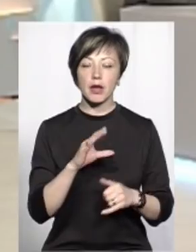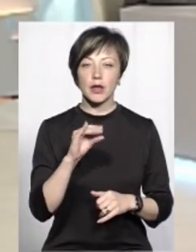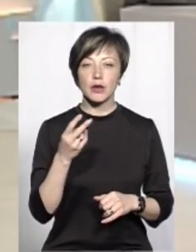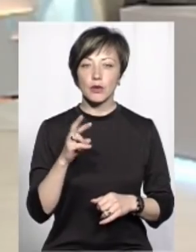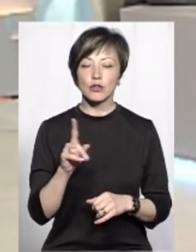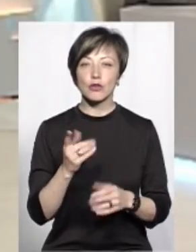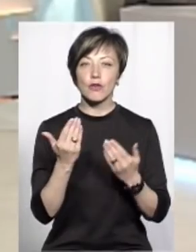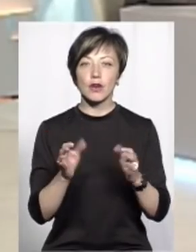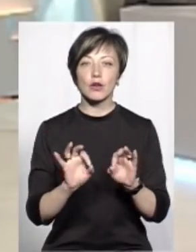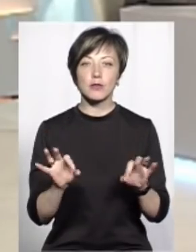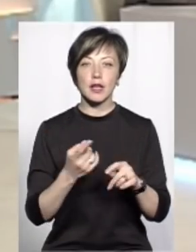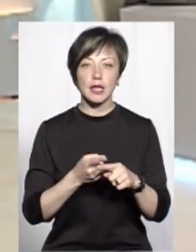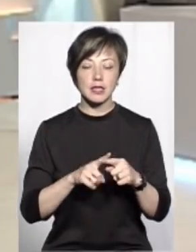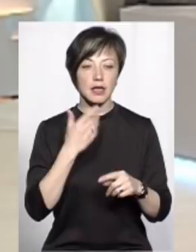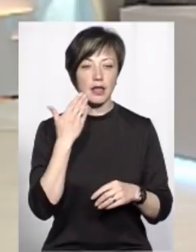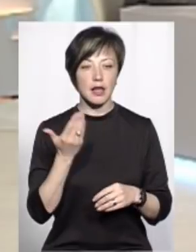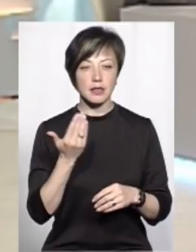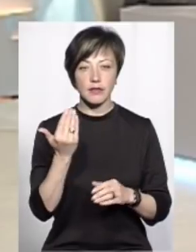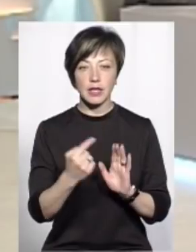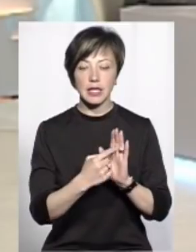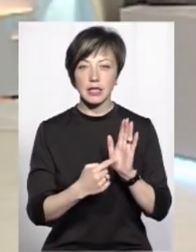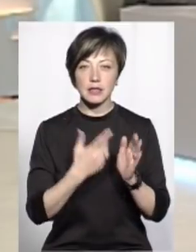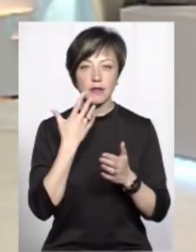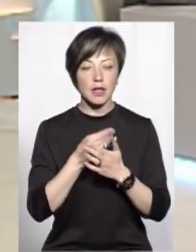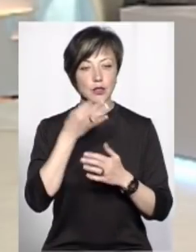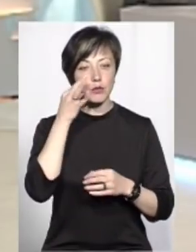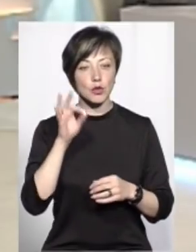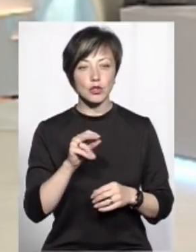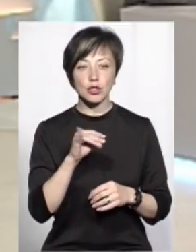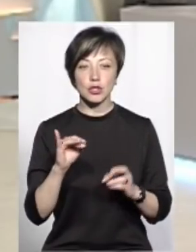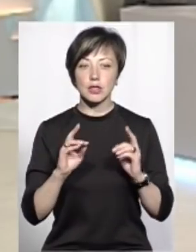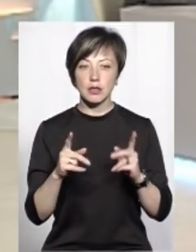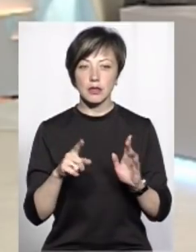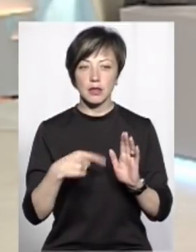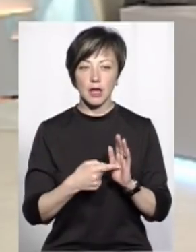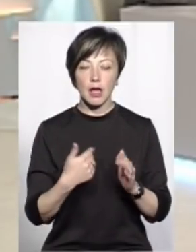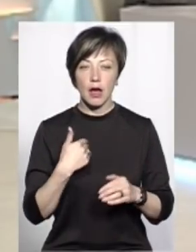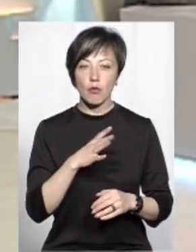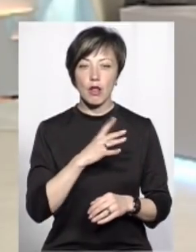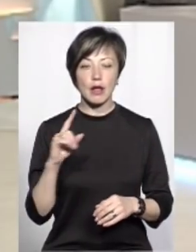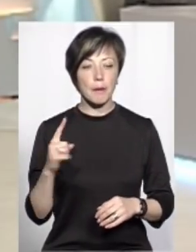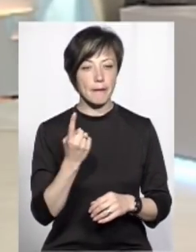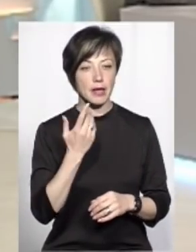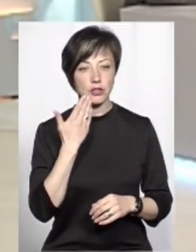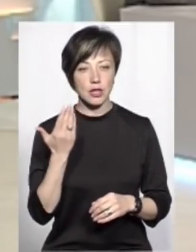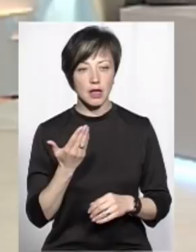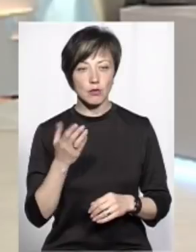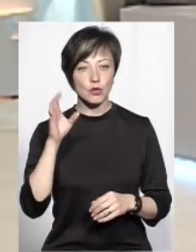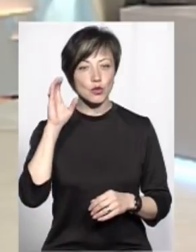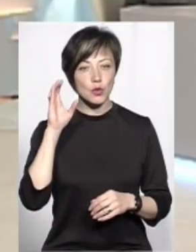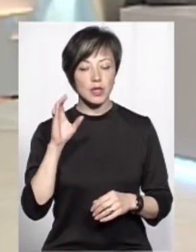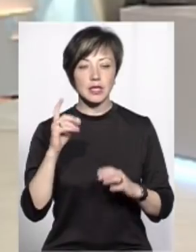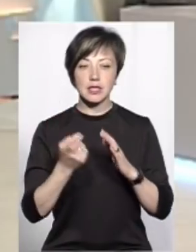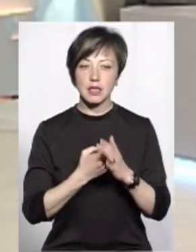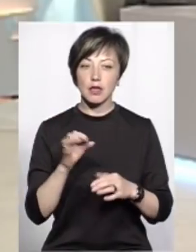ви розповідаєте на цих лекціях? Ви ділитесь власним досвідом чи що? Я була на першій лекції послухати і